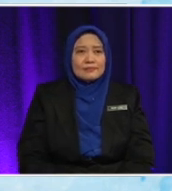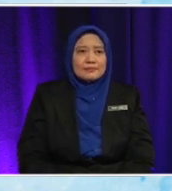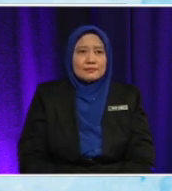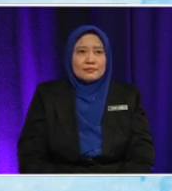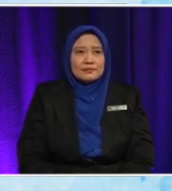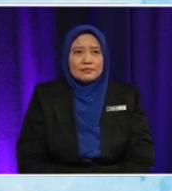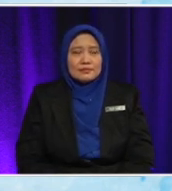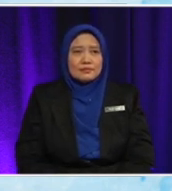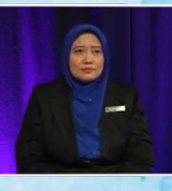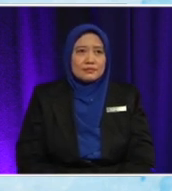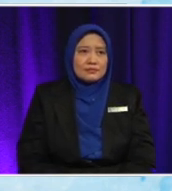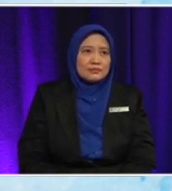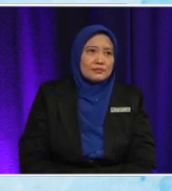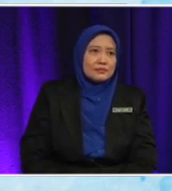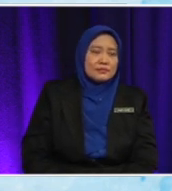jawaban